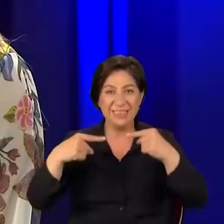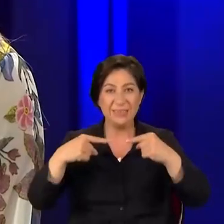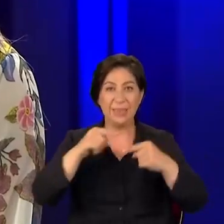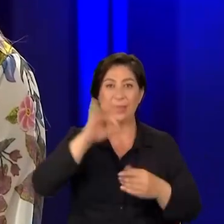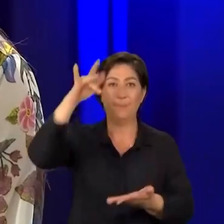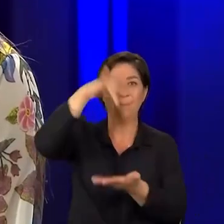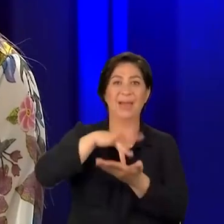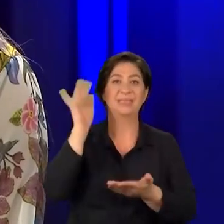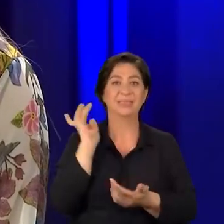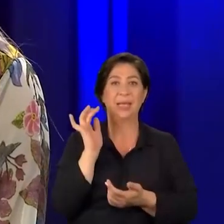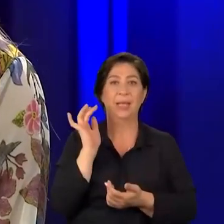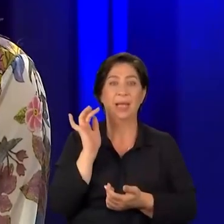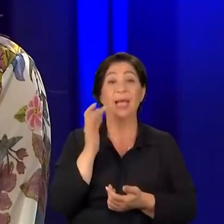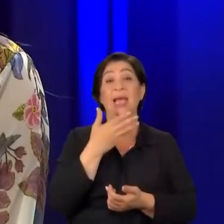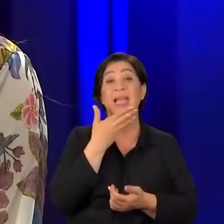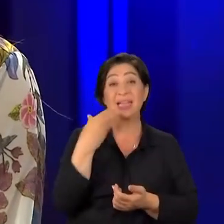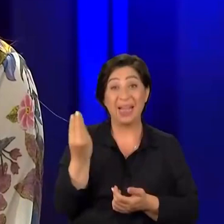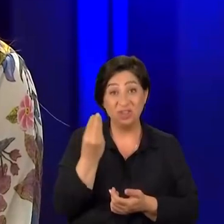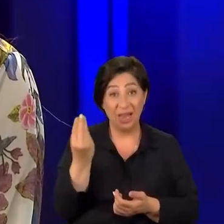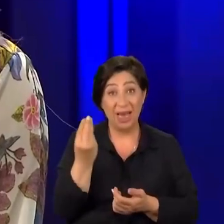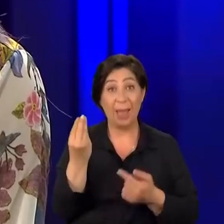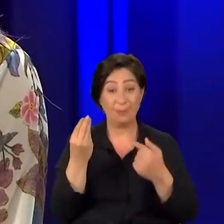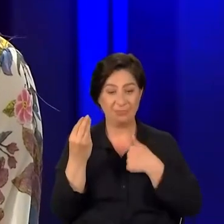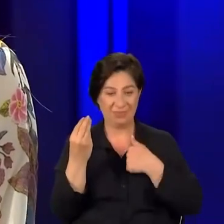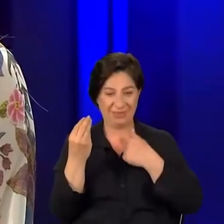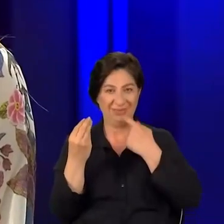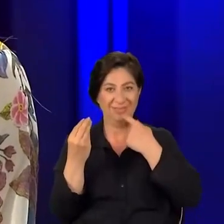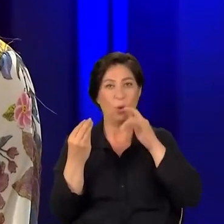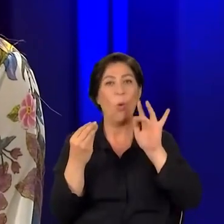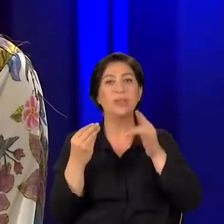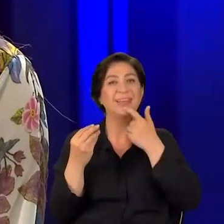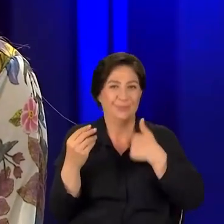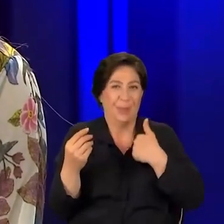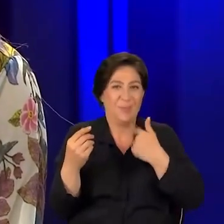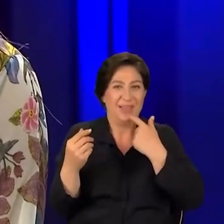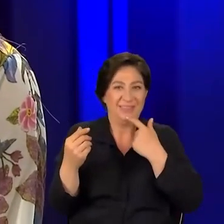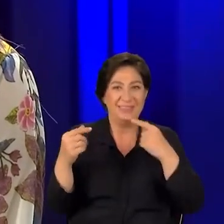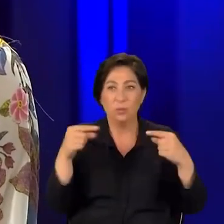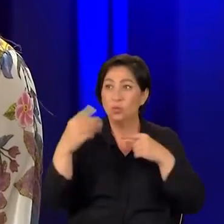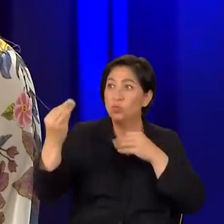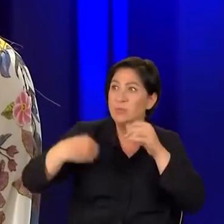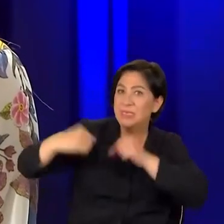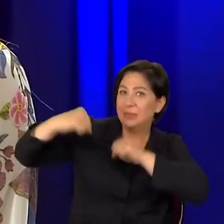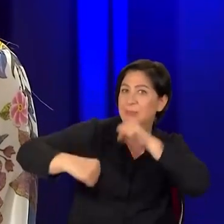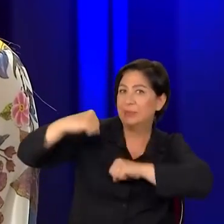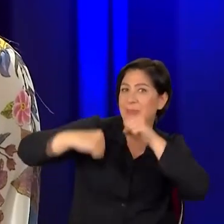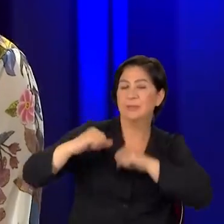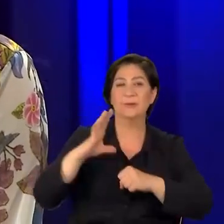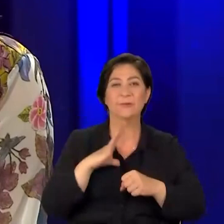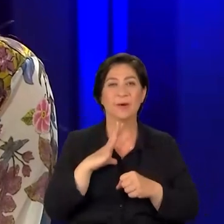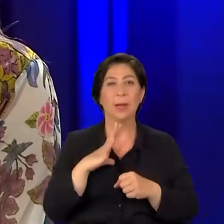yer alan bir konu. Çünkü gençlerle bizim yaştaki orta yaşlılar arasında büyük bir kapışma kaçınılmaz hale